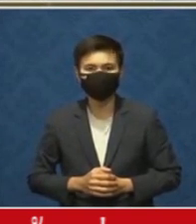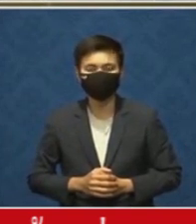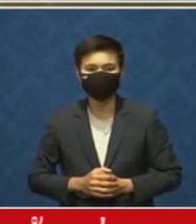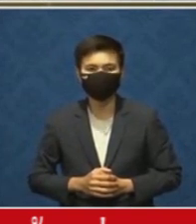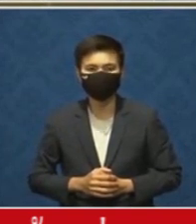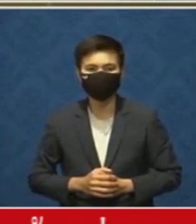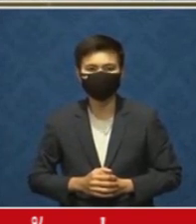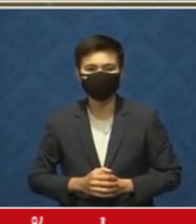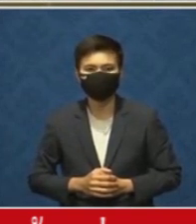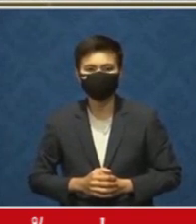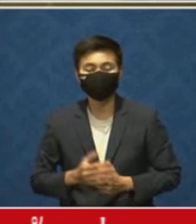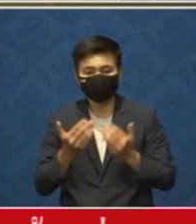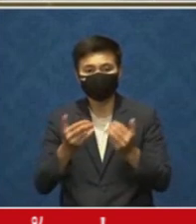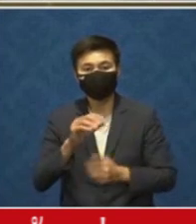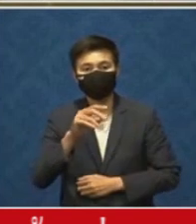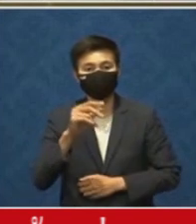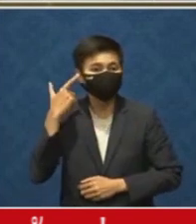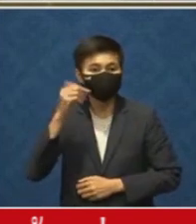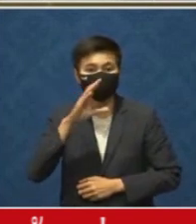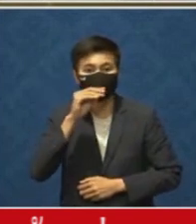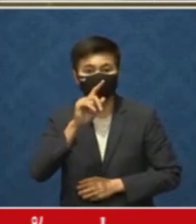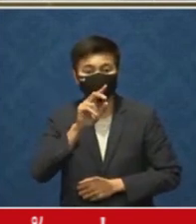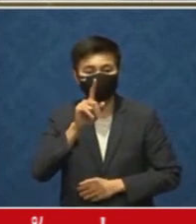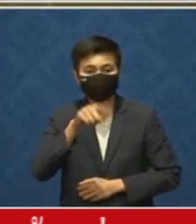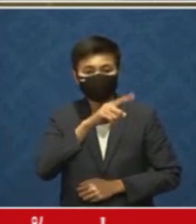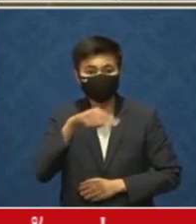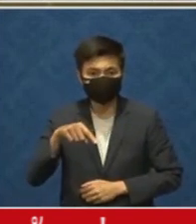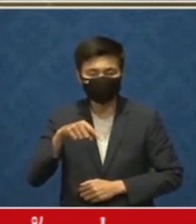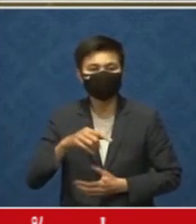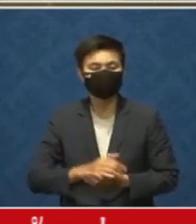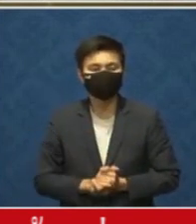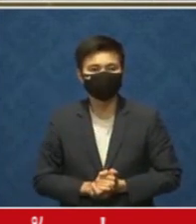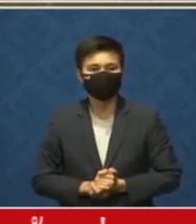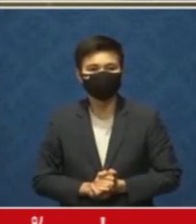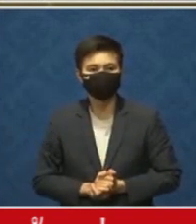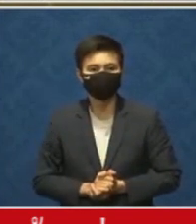have the right to terminateThe agreement ครับ